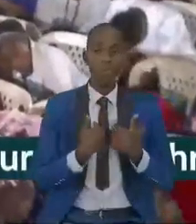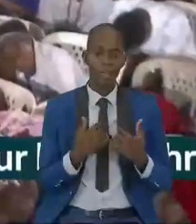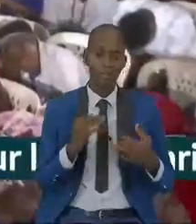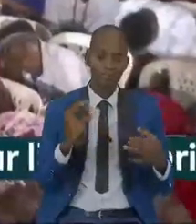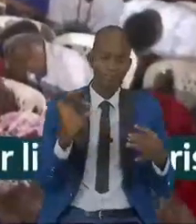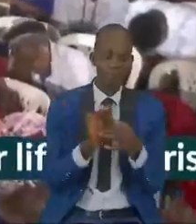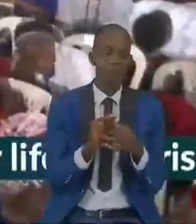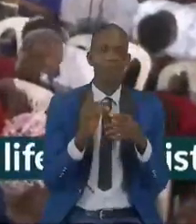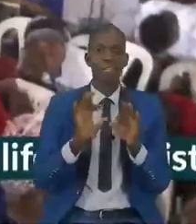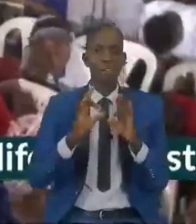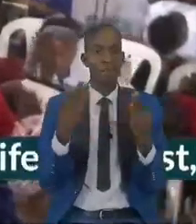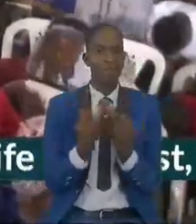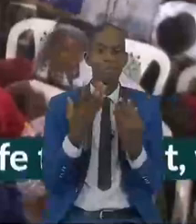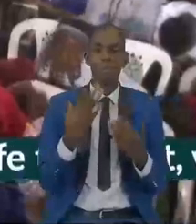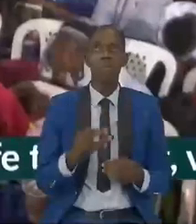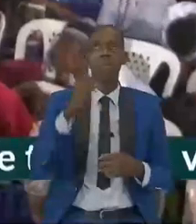éternelle.